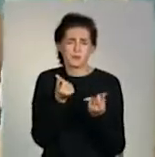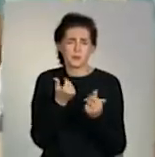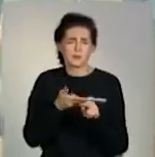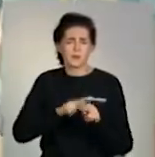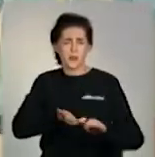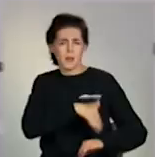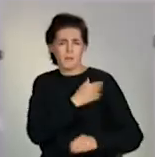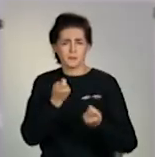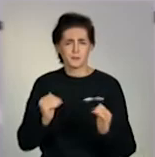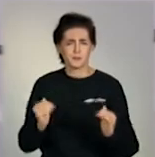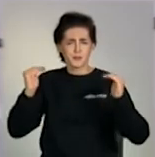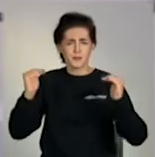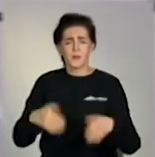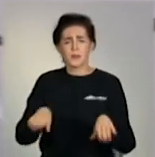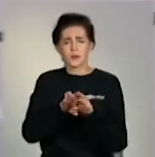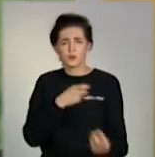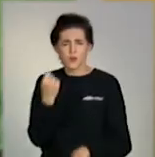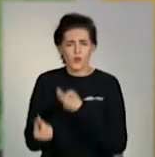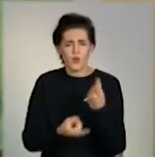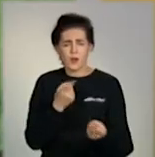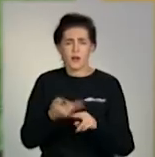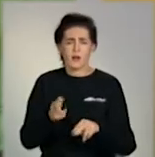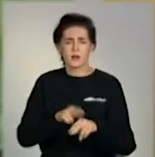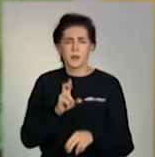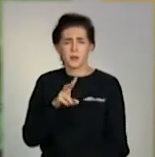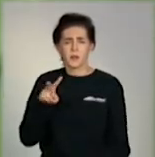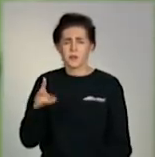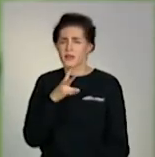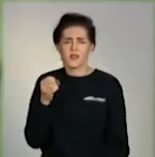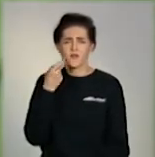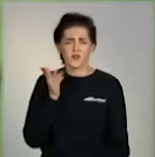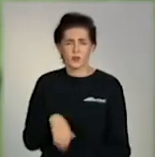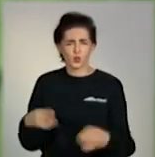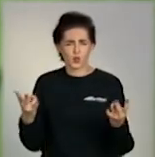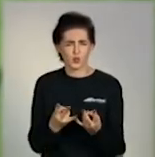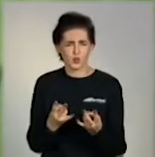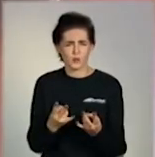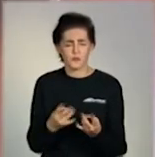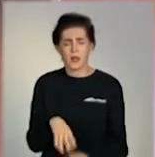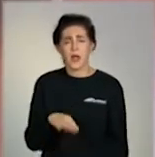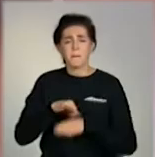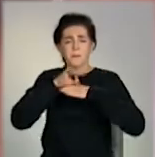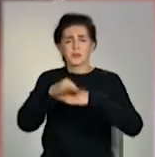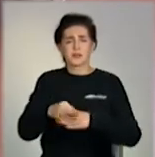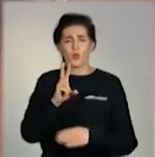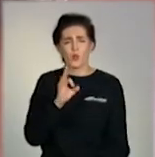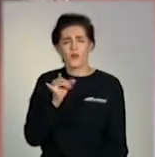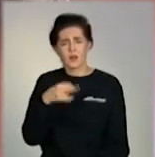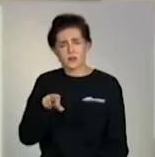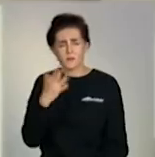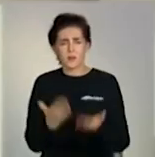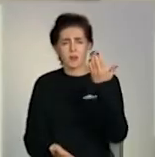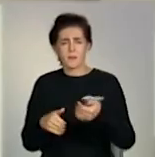підвищення температури. З такими симптомами навіть лікарняний не завжди потрібен. Перенести ковід і мати